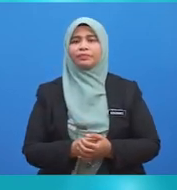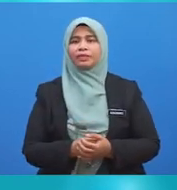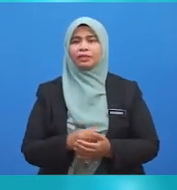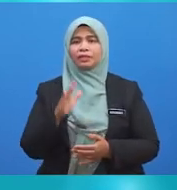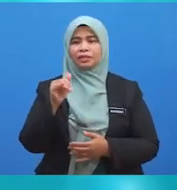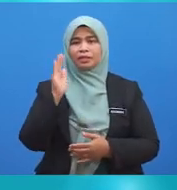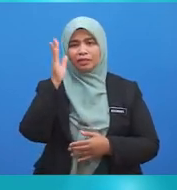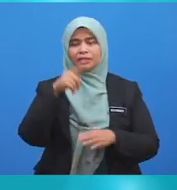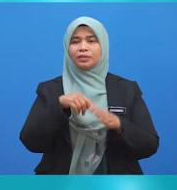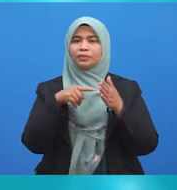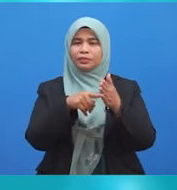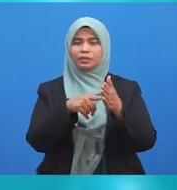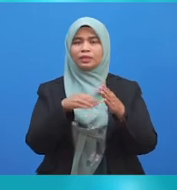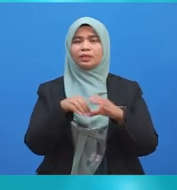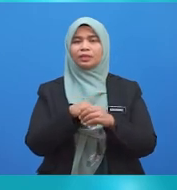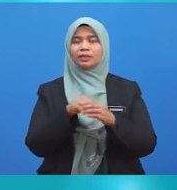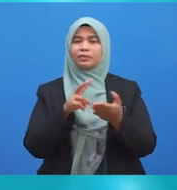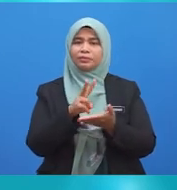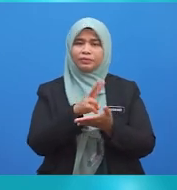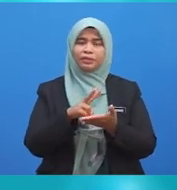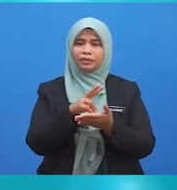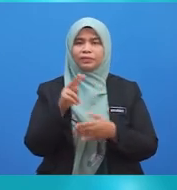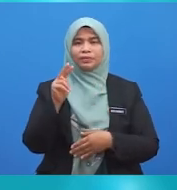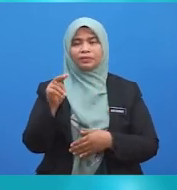akan ditunjukkan dalam video sebentar nanti.